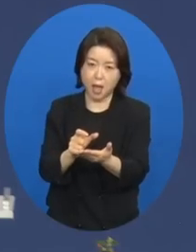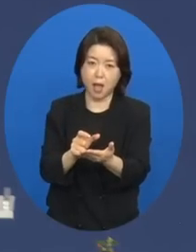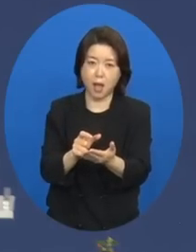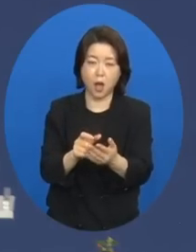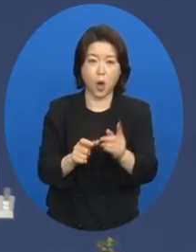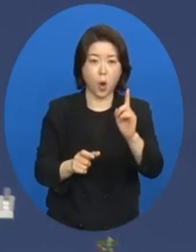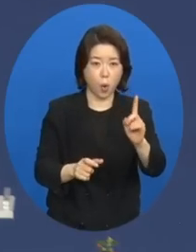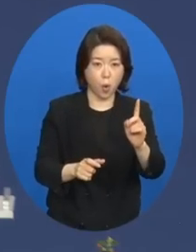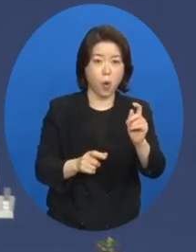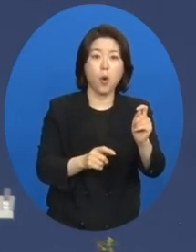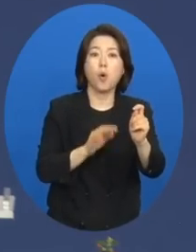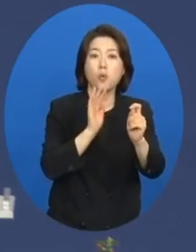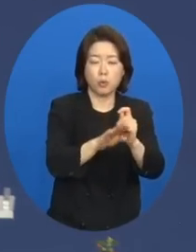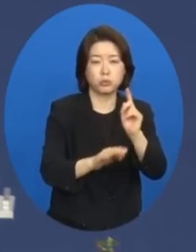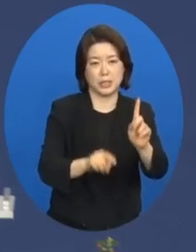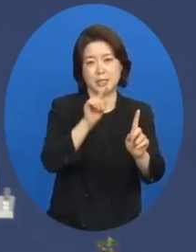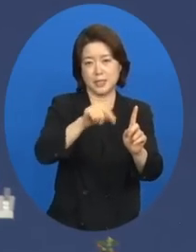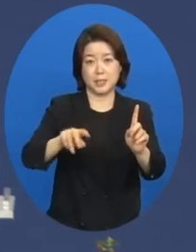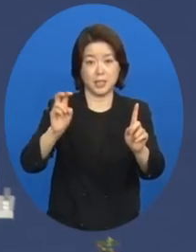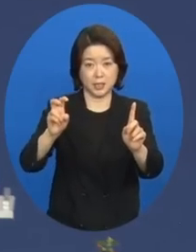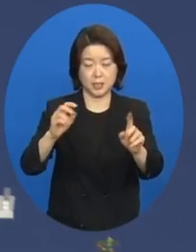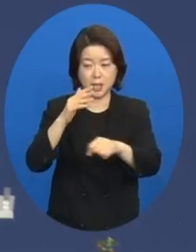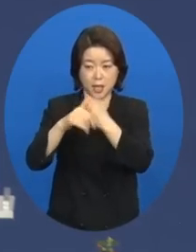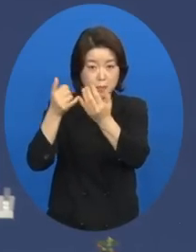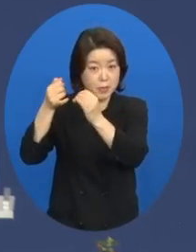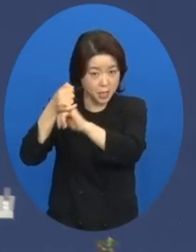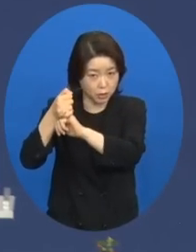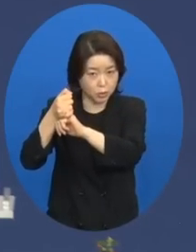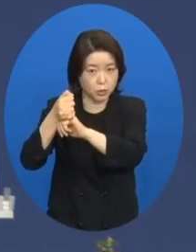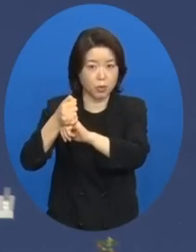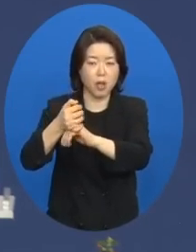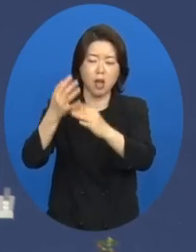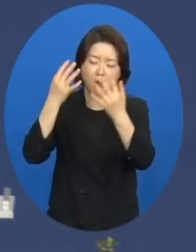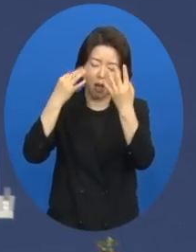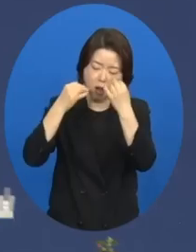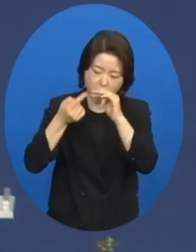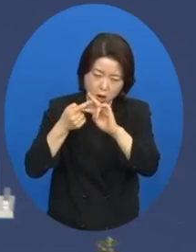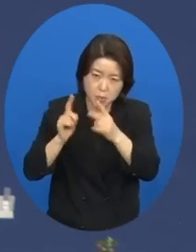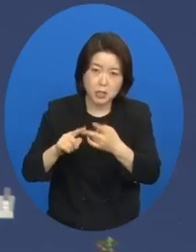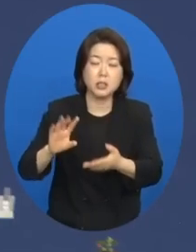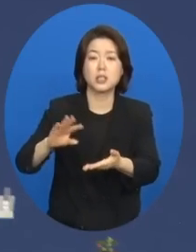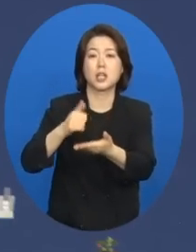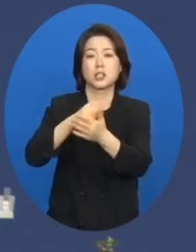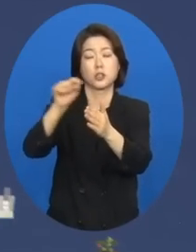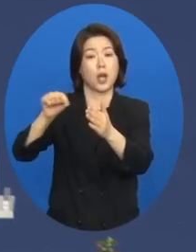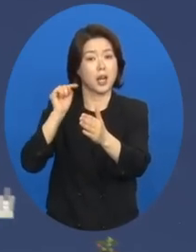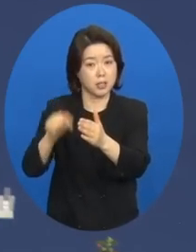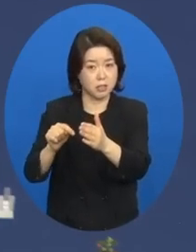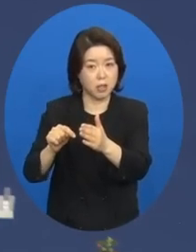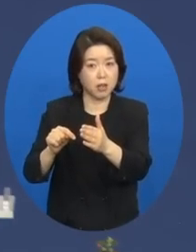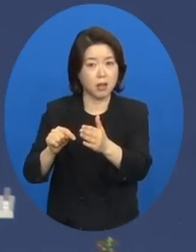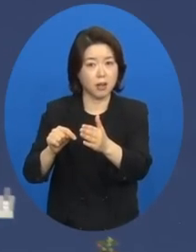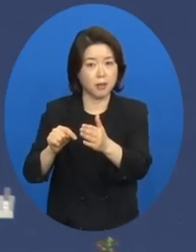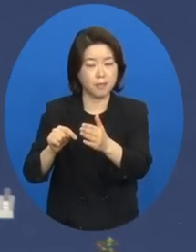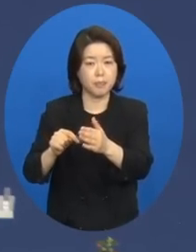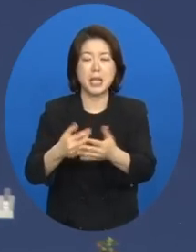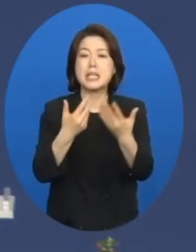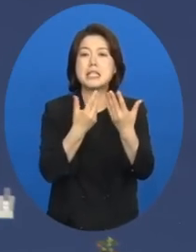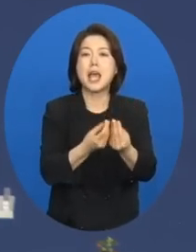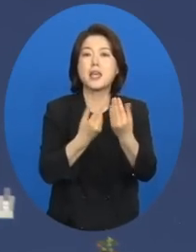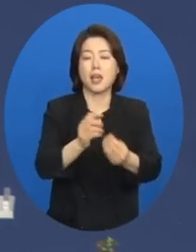1장 20절에 하나님의 약속은 얼마든지 그리스도 안에서 예가